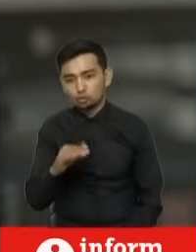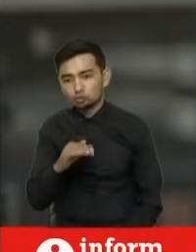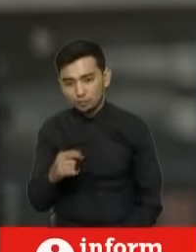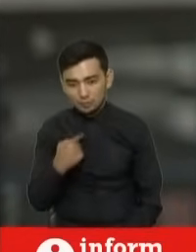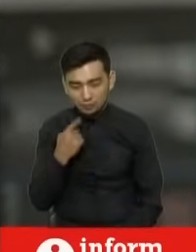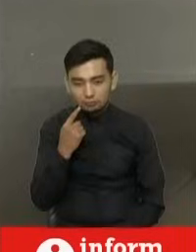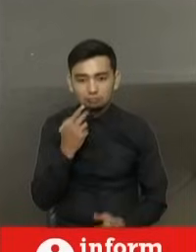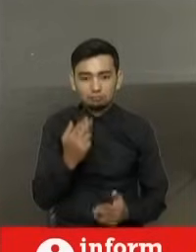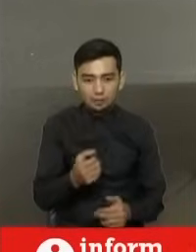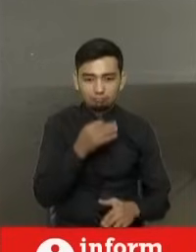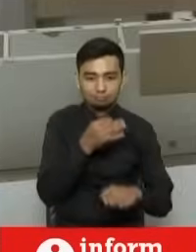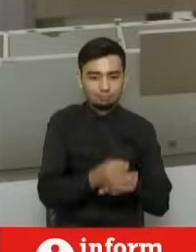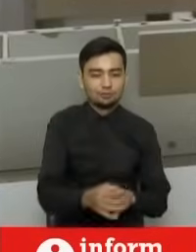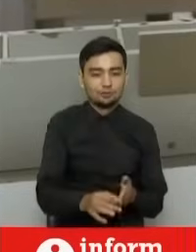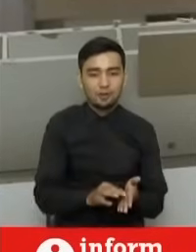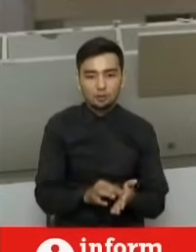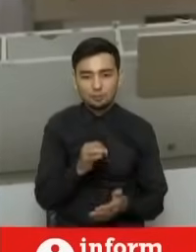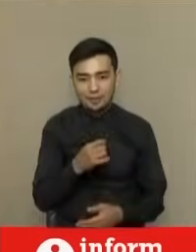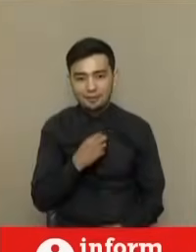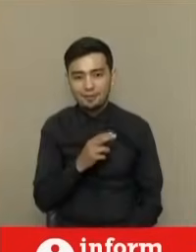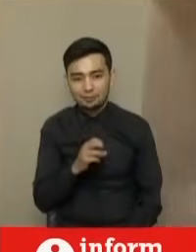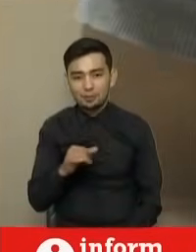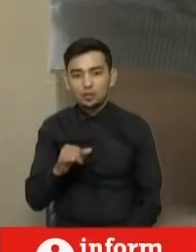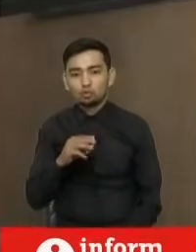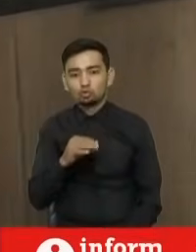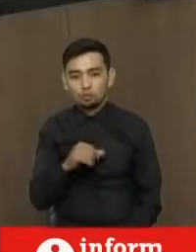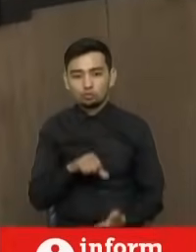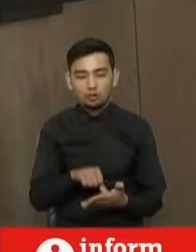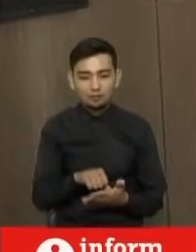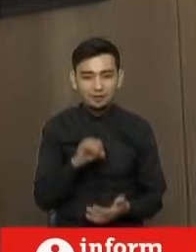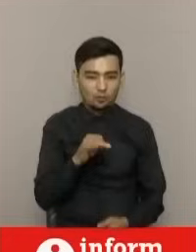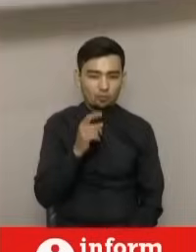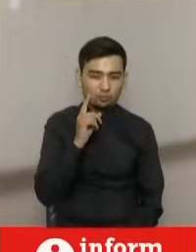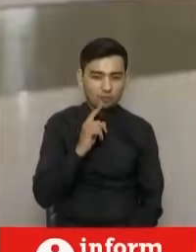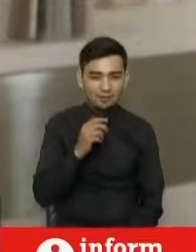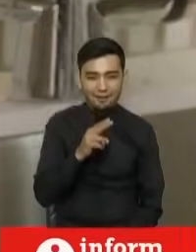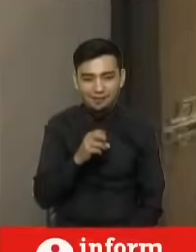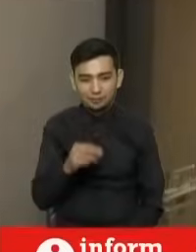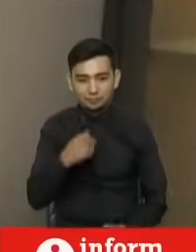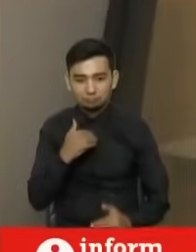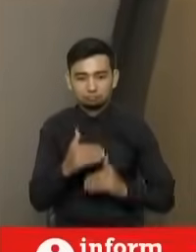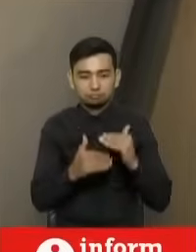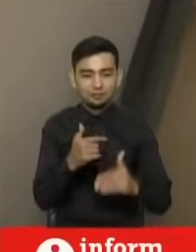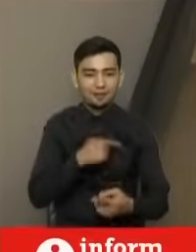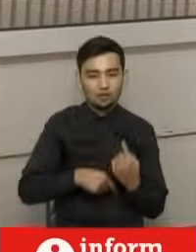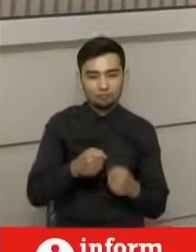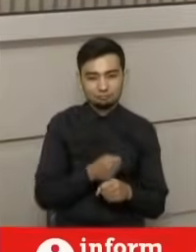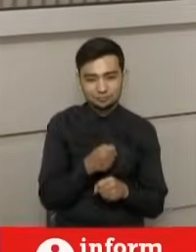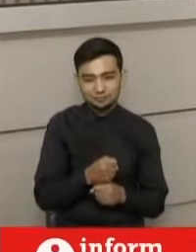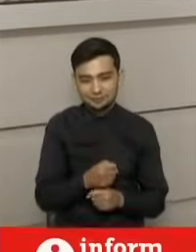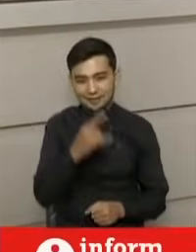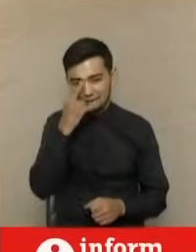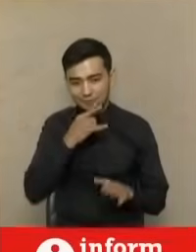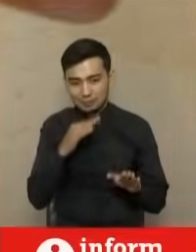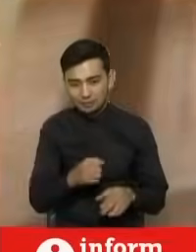отвечаем, да, мы участвуем в Каспий Жума. И благодаря Каспи мы растем. Наше производство сделано в